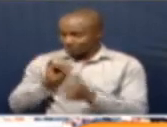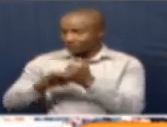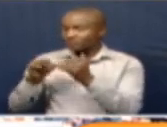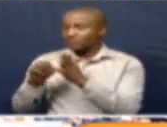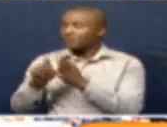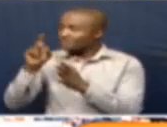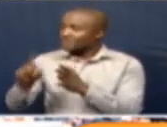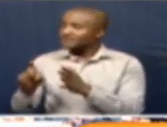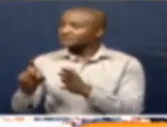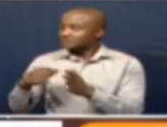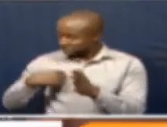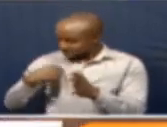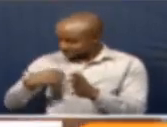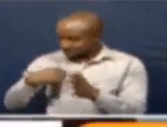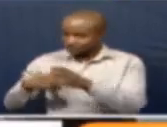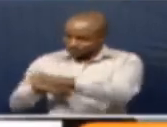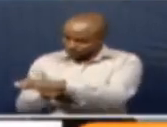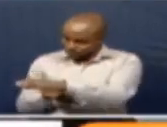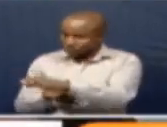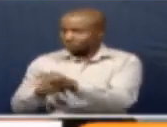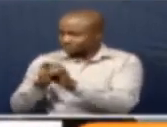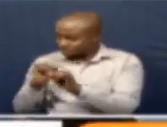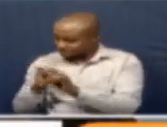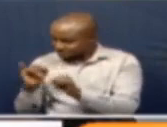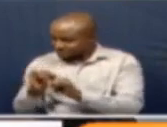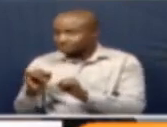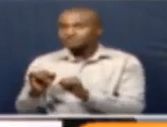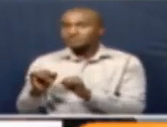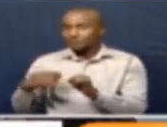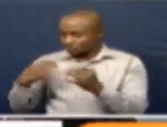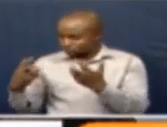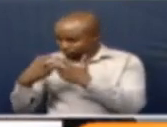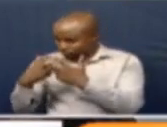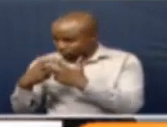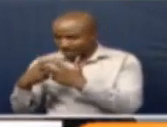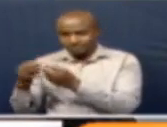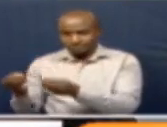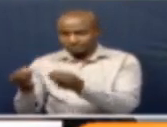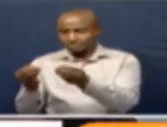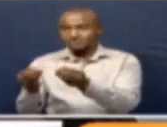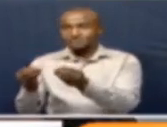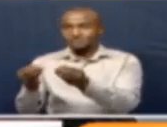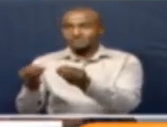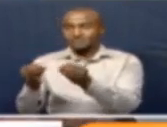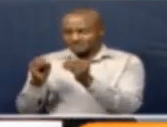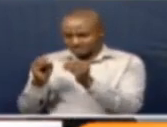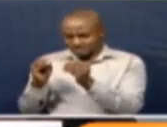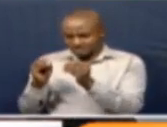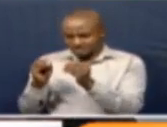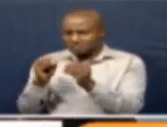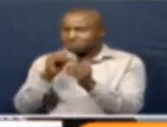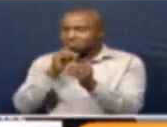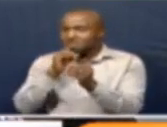umtengezee yule bwana nguo, uangalie socks ziko wapi na nguo utafute matching na wewe. Unapokuta kwamba mwanamume ameoa na akabadilika, wewe ndio